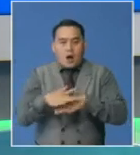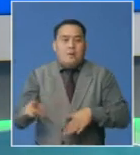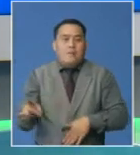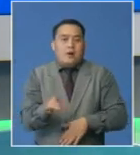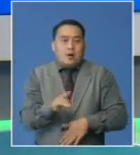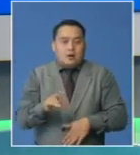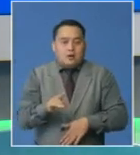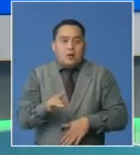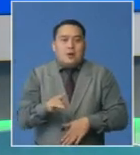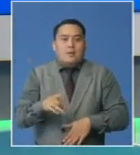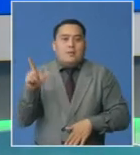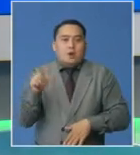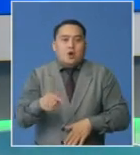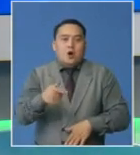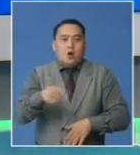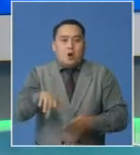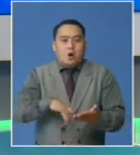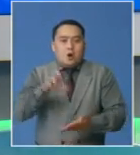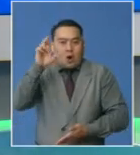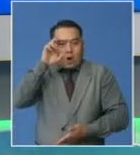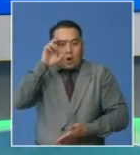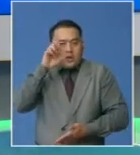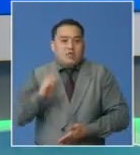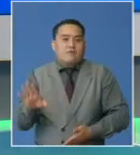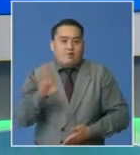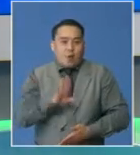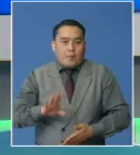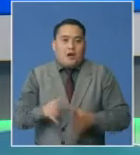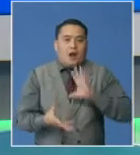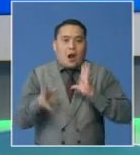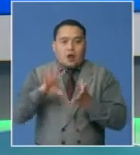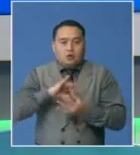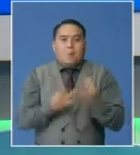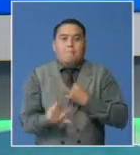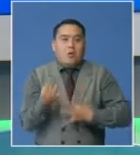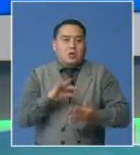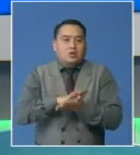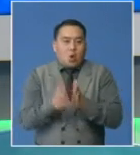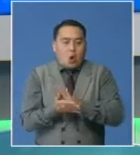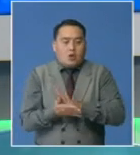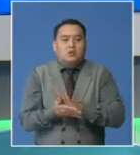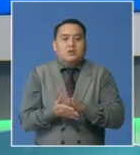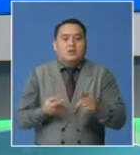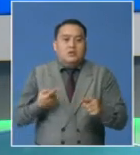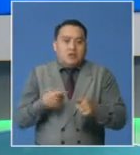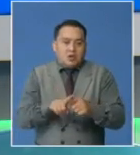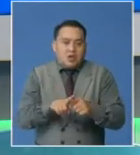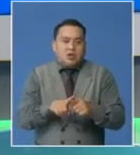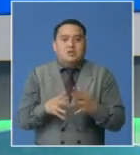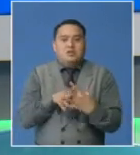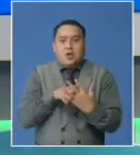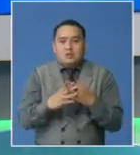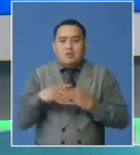Манды Камбаталовым посетила государства Юго-Восточной Европы. Результат переговоров – договоренности в сферах IT-технологий,